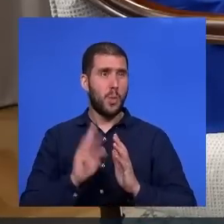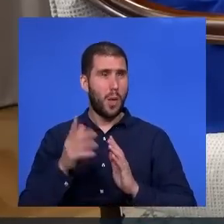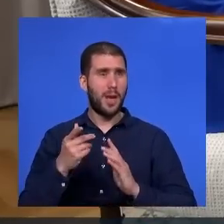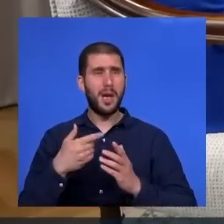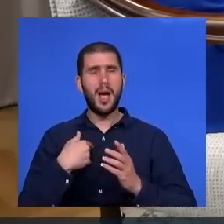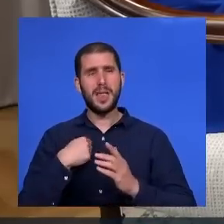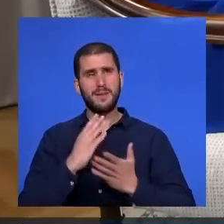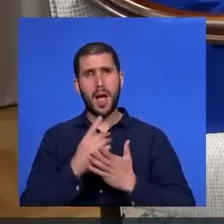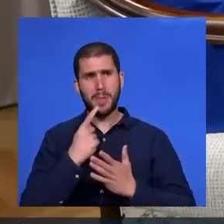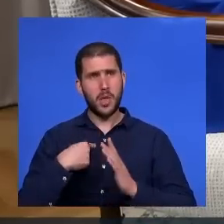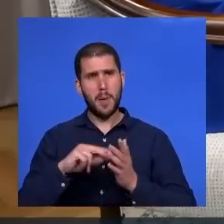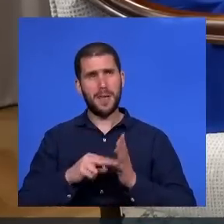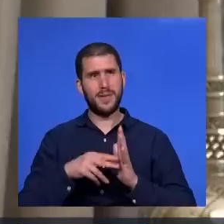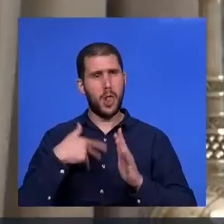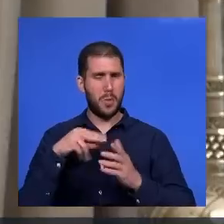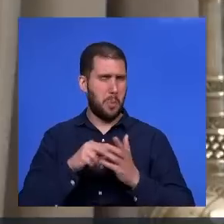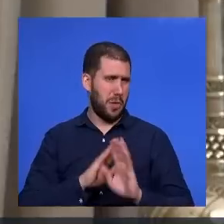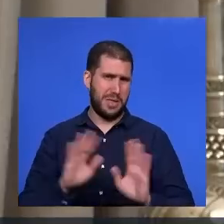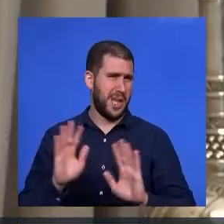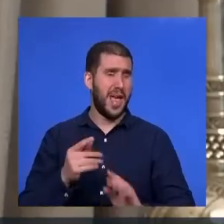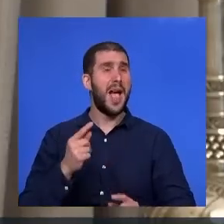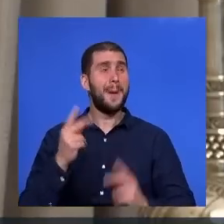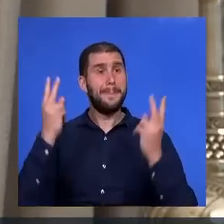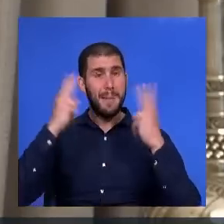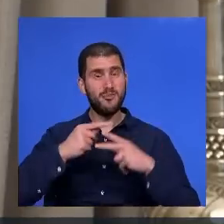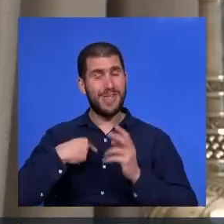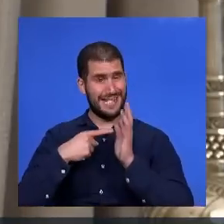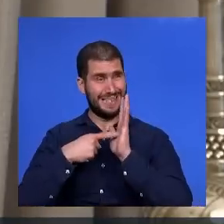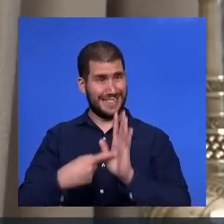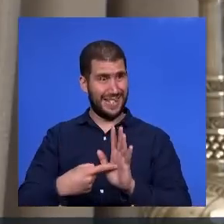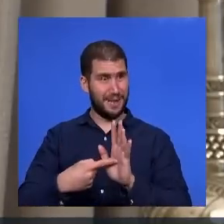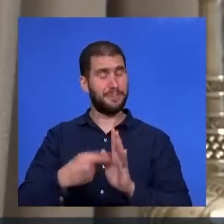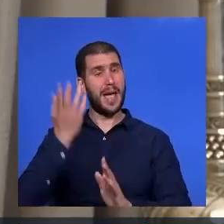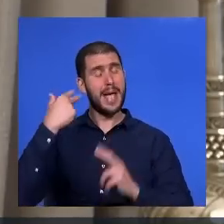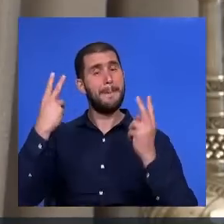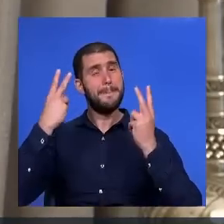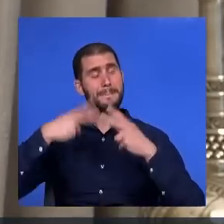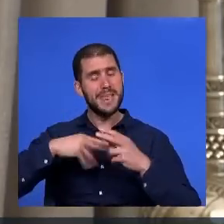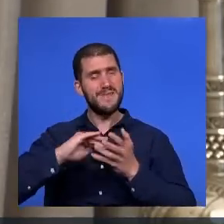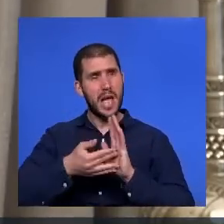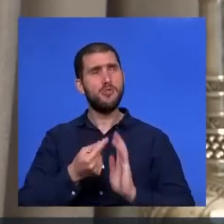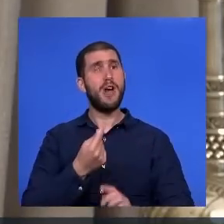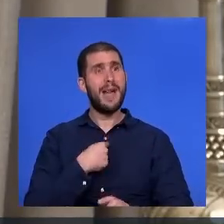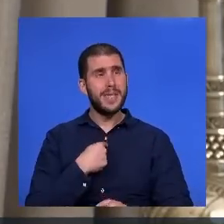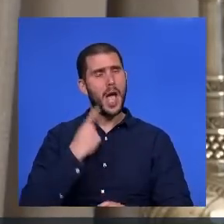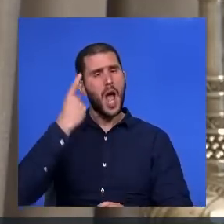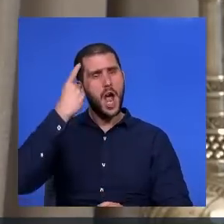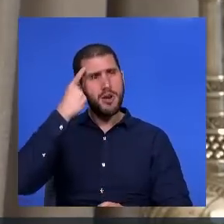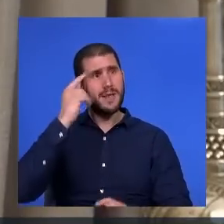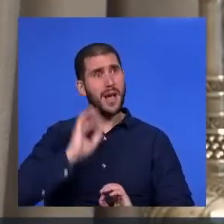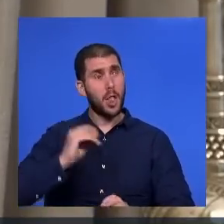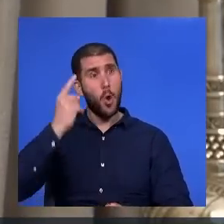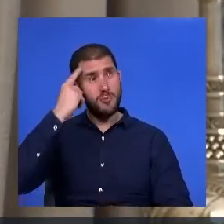עברתי את זה ברעיון קודם שלך, שאני לא מתכוון להיות בפוליטיקה. המתווה שאני הצגתי היה מתווה שאני חשבתי, ואני עדיין